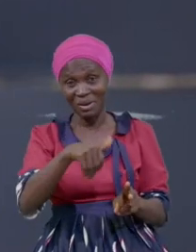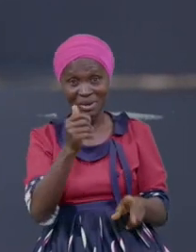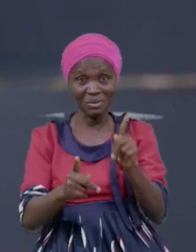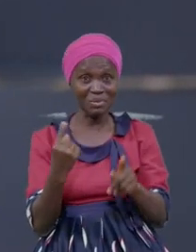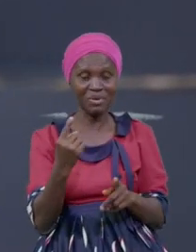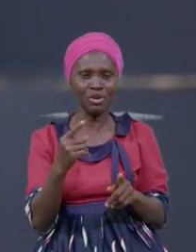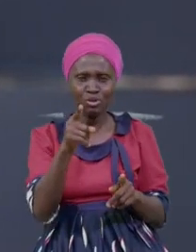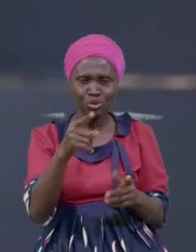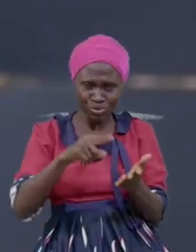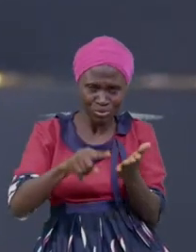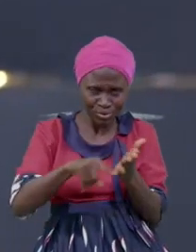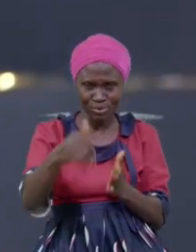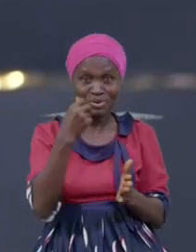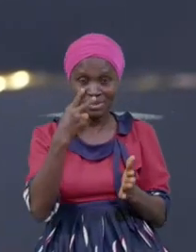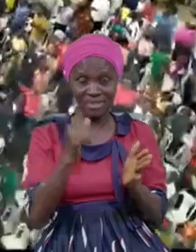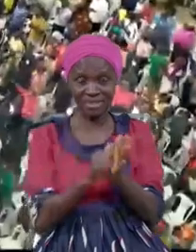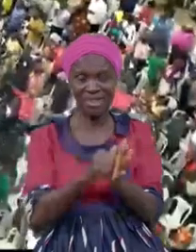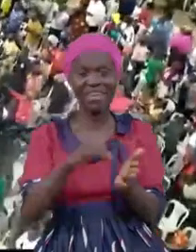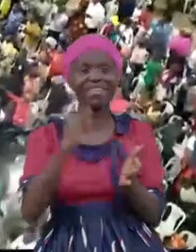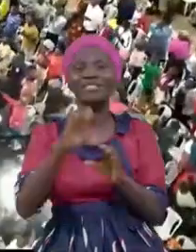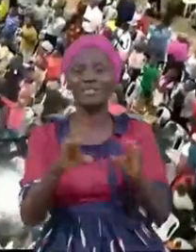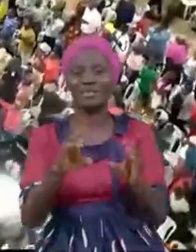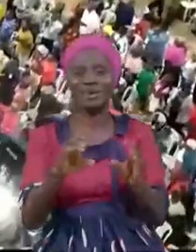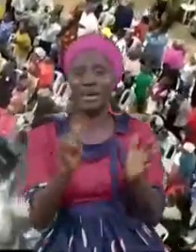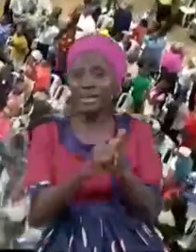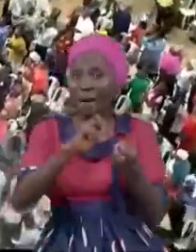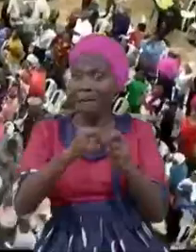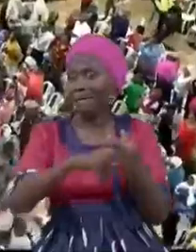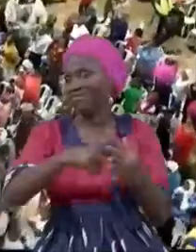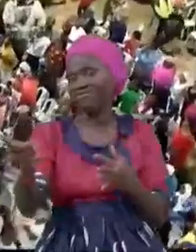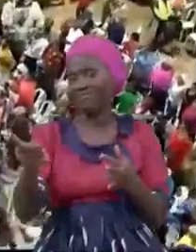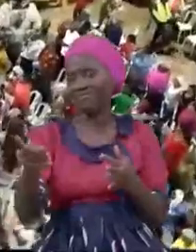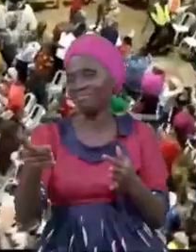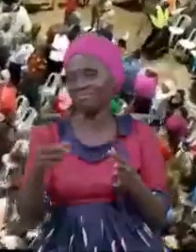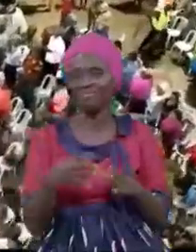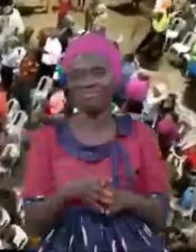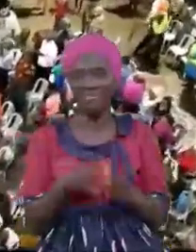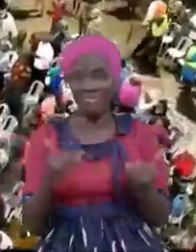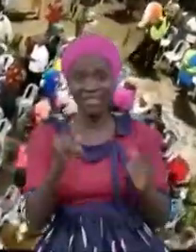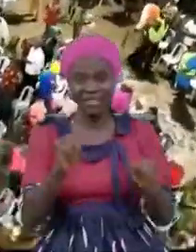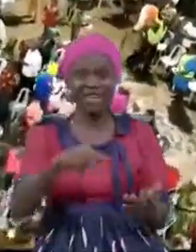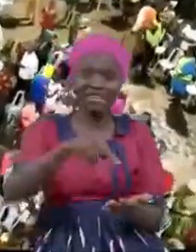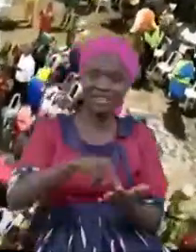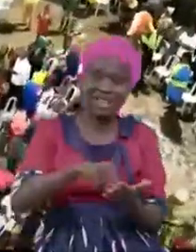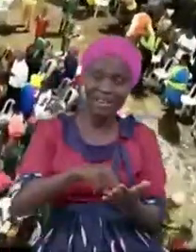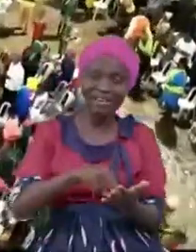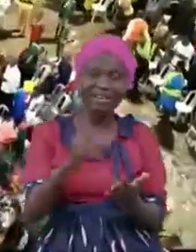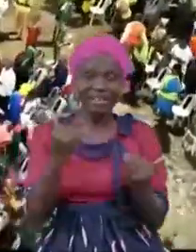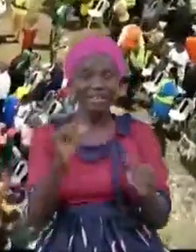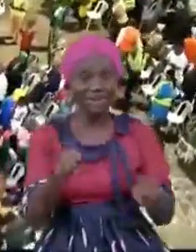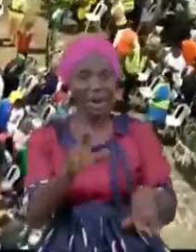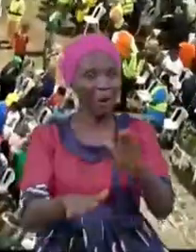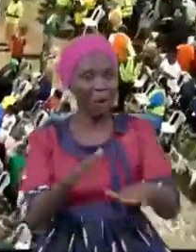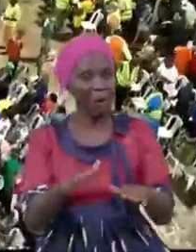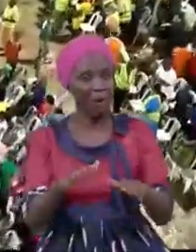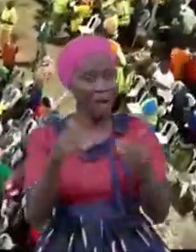Vois là où c'était. Regarde ça, c'est parti. Maintenant, tu n'arrives pas à te lever, tu peux te lever. Tu n'arrives pas à marcher, tu peux marcher